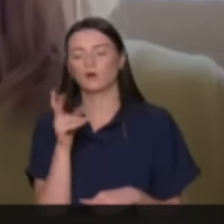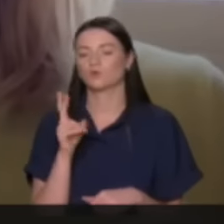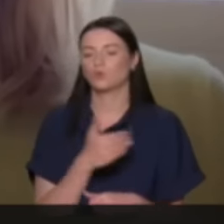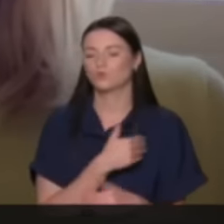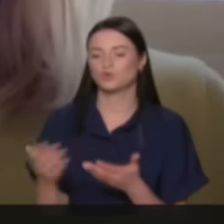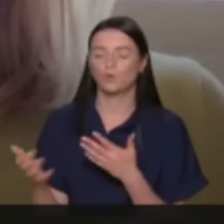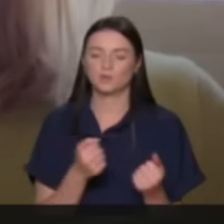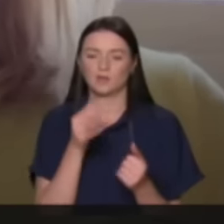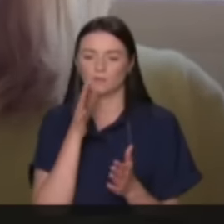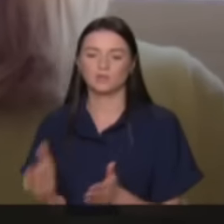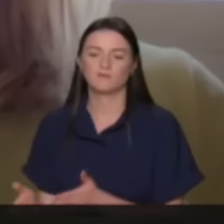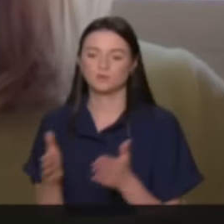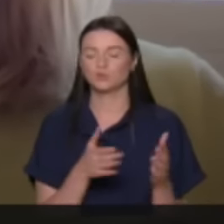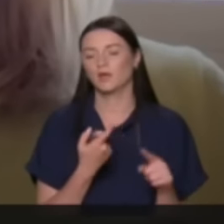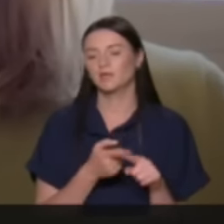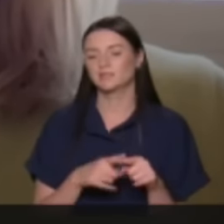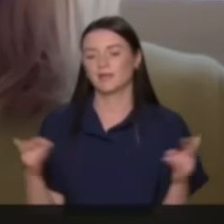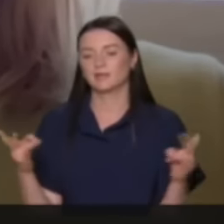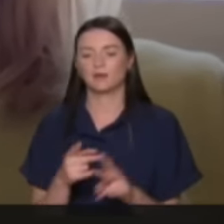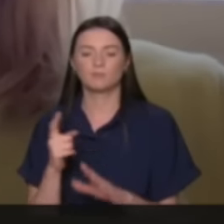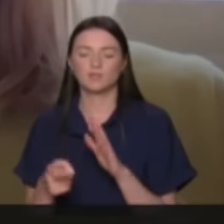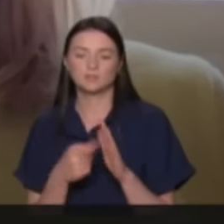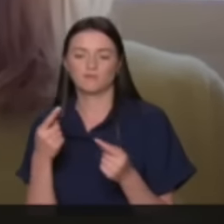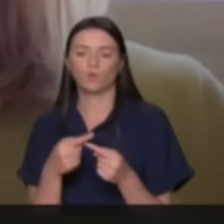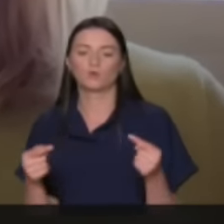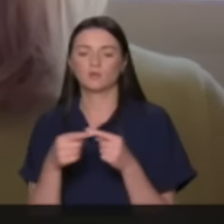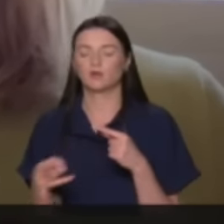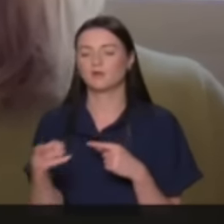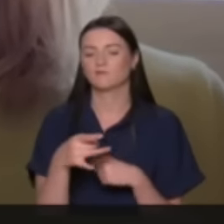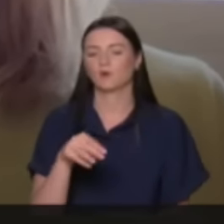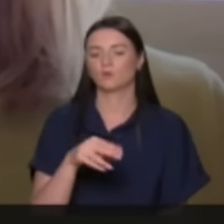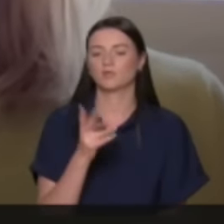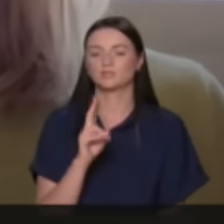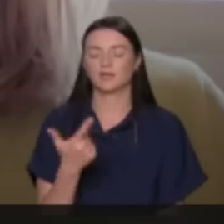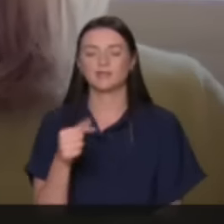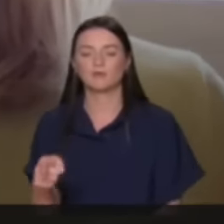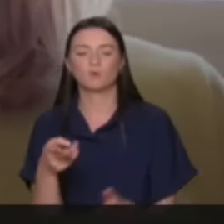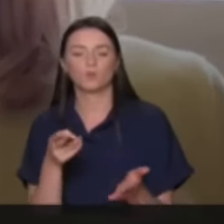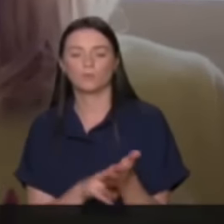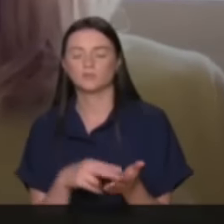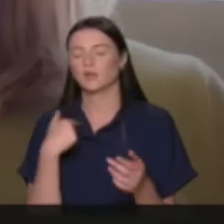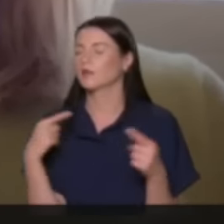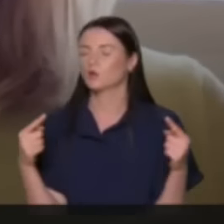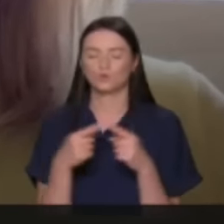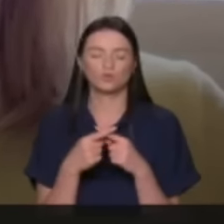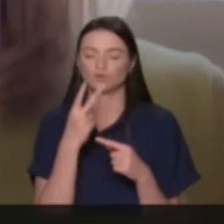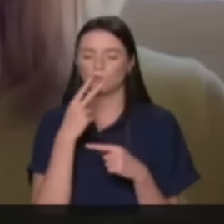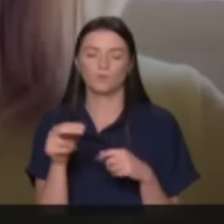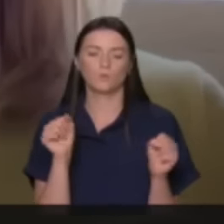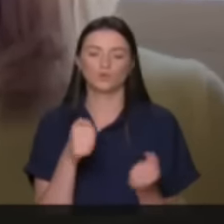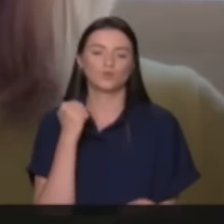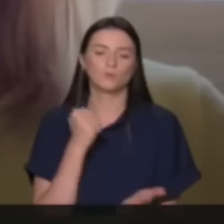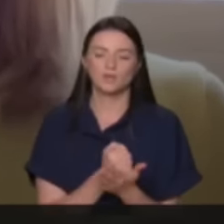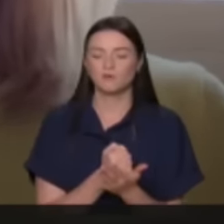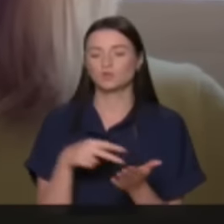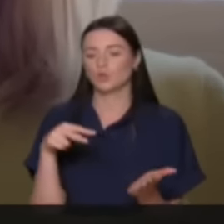отримати відстрочку. Це треба дізнаватися конкретно в районному ТЦК, де ви прописані. Ну, це я точно побачив, можу підтвердити,